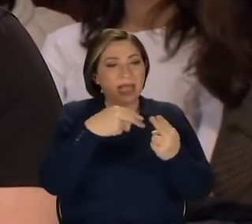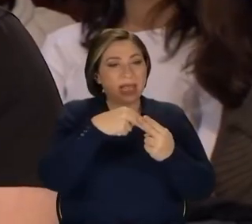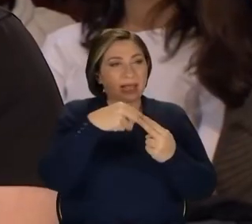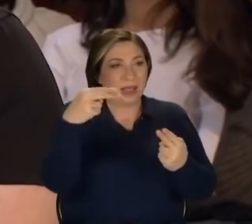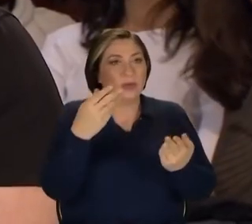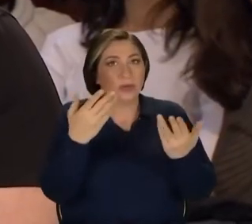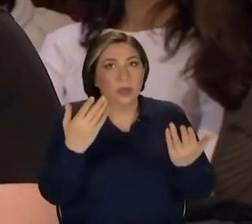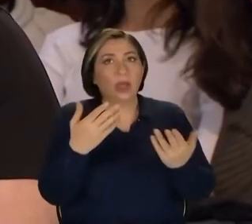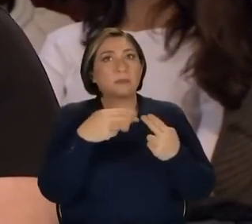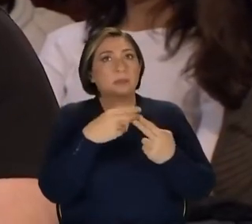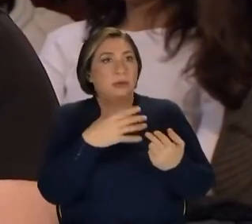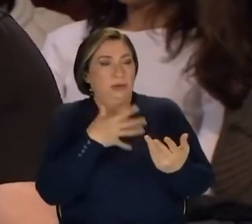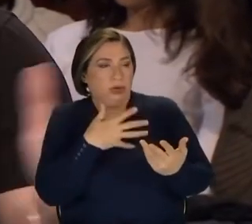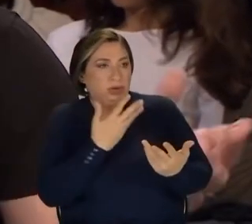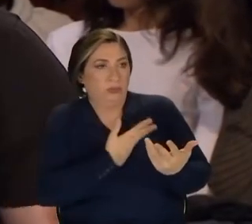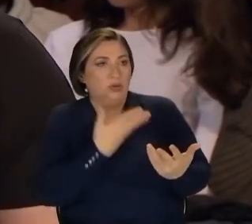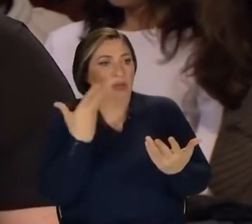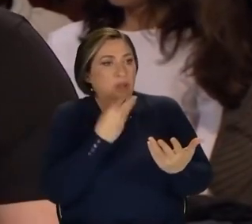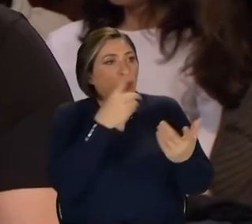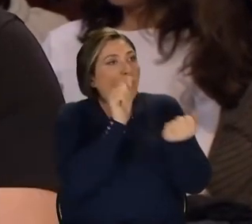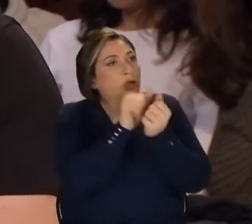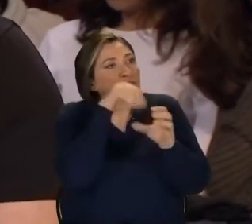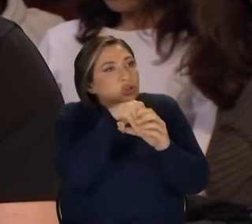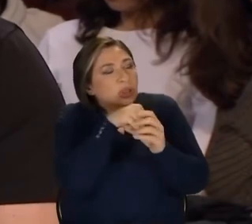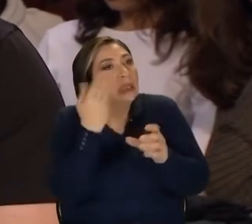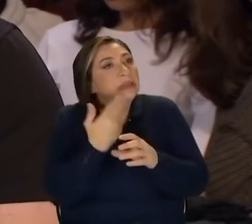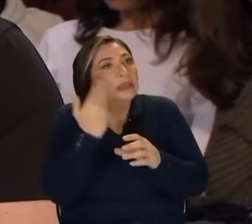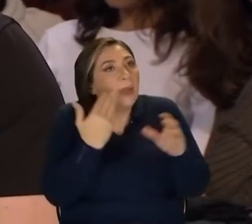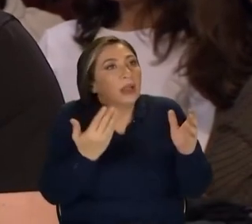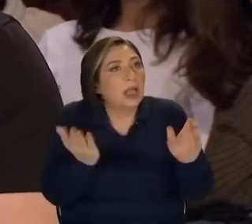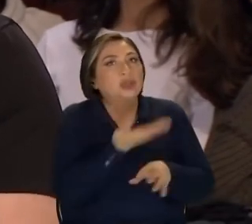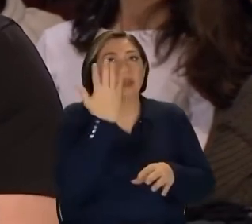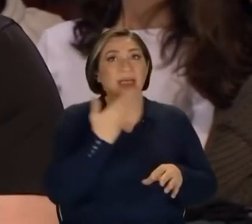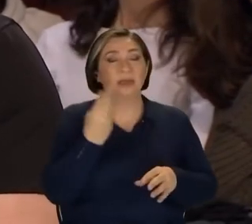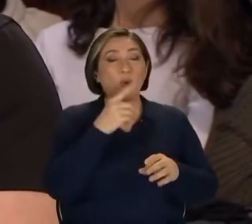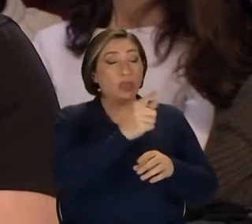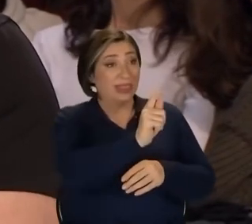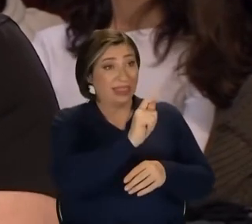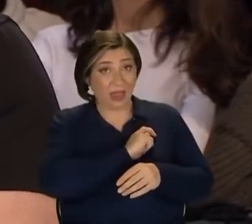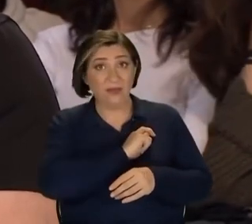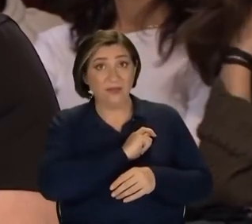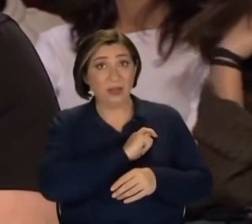ona. Tabii öyküneceğim yani bütün gençliğim onların işlerini izlemekle geçti. O teklifi,